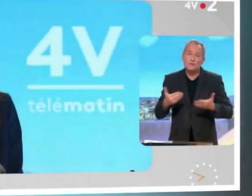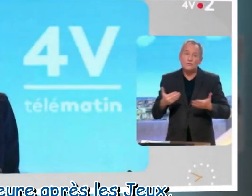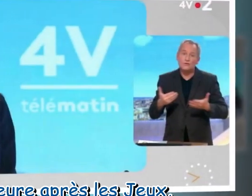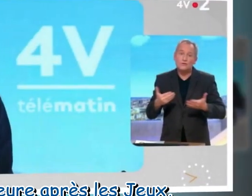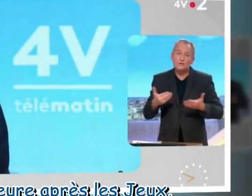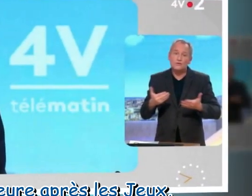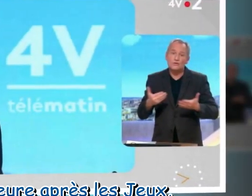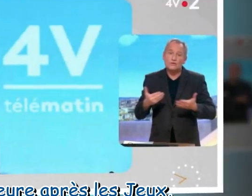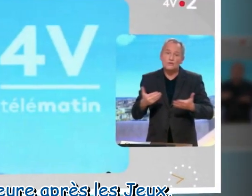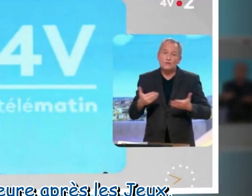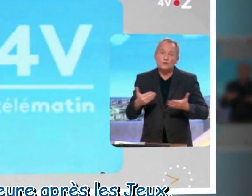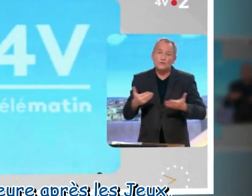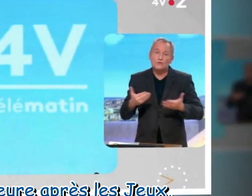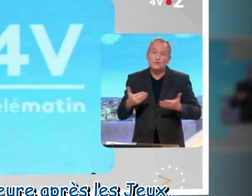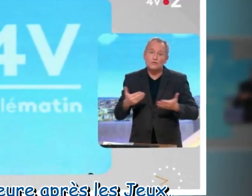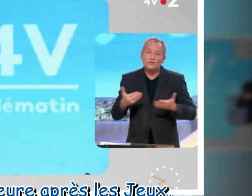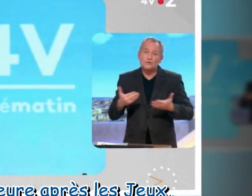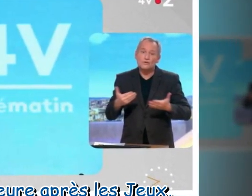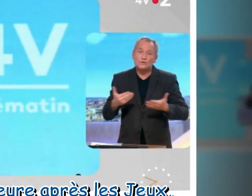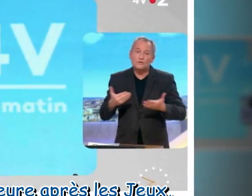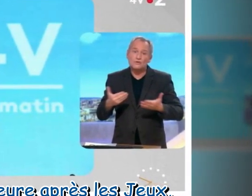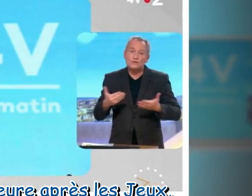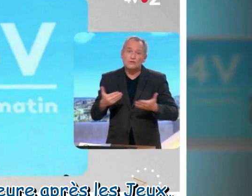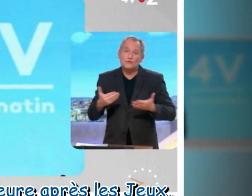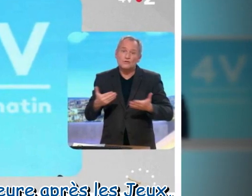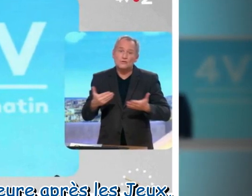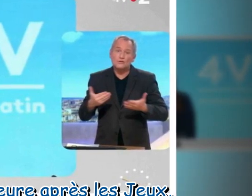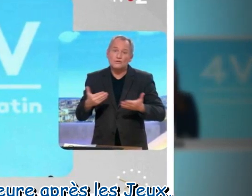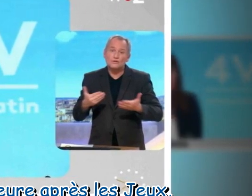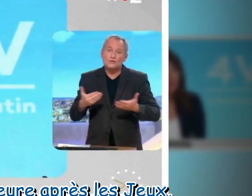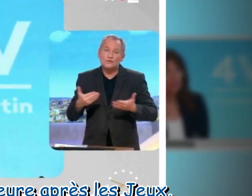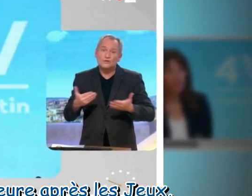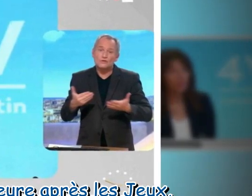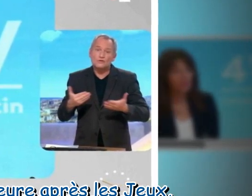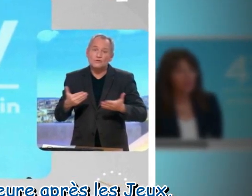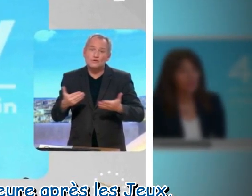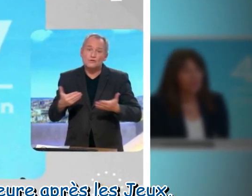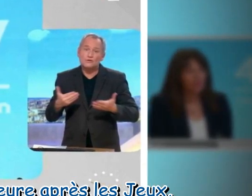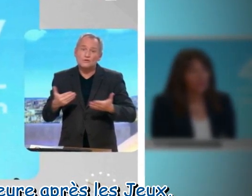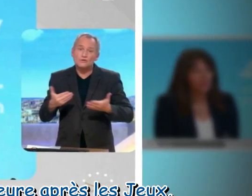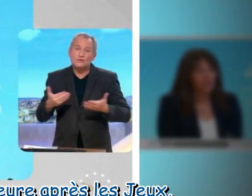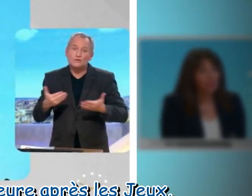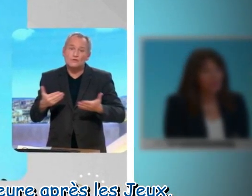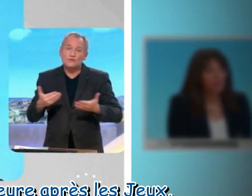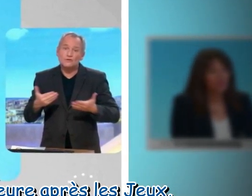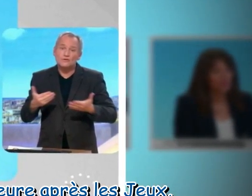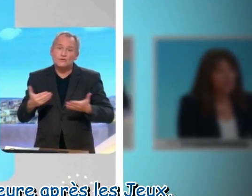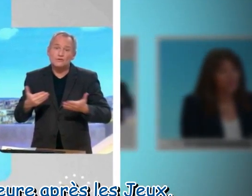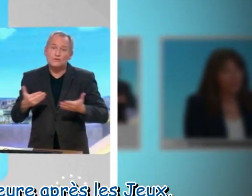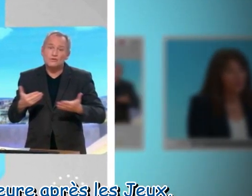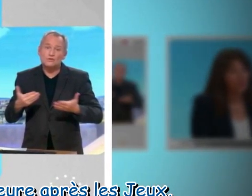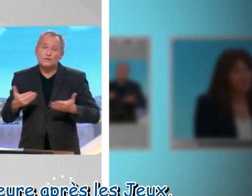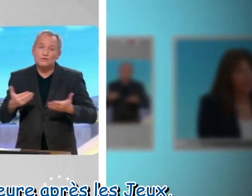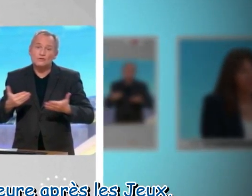Je déciderai en temps et en heure après les Jeux, a-t-elle indiqué. Avant de poursuivre, bien sûr, je n'exclus rien mais je suis concentrée sur